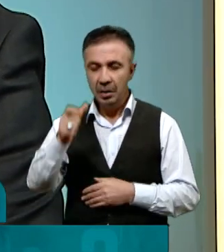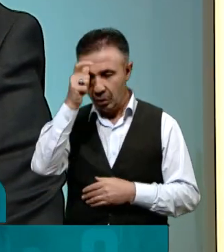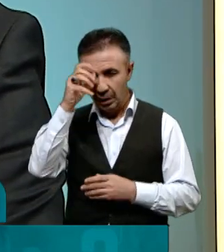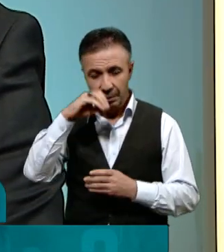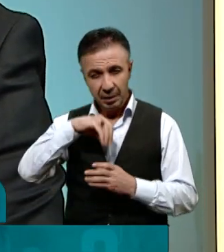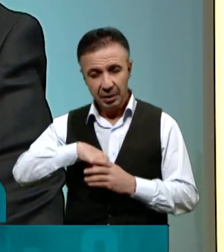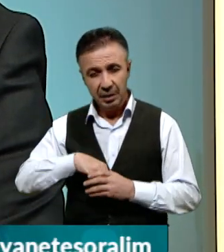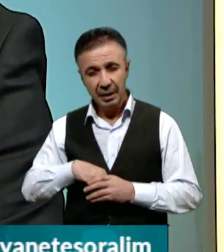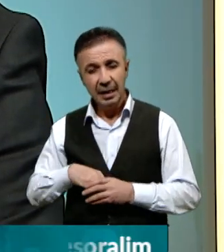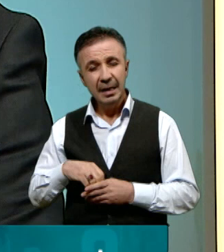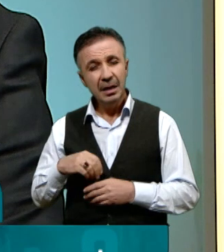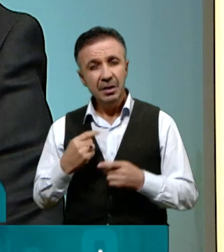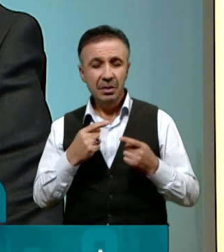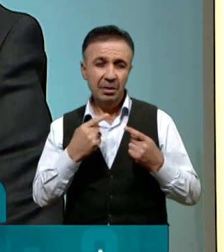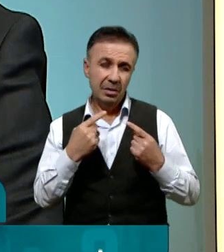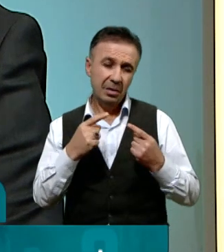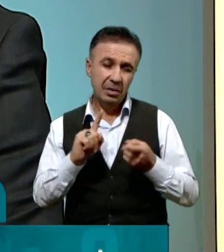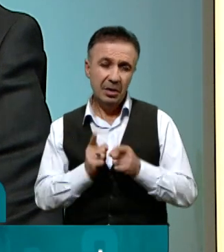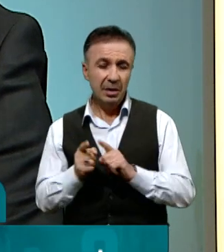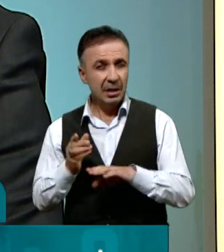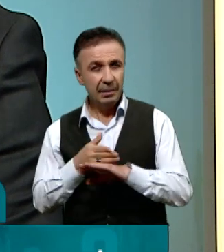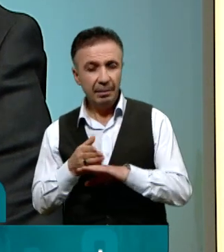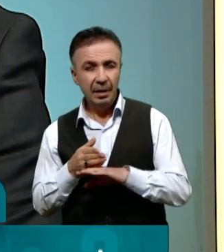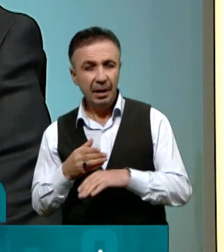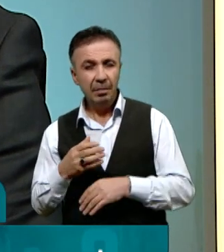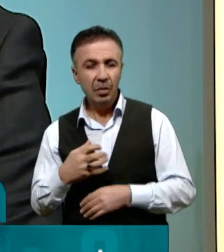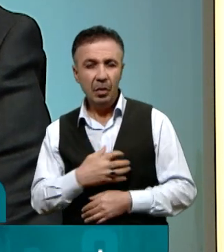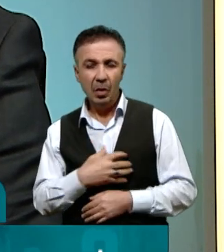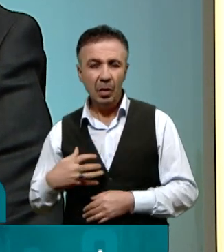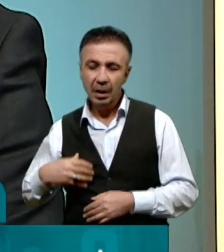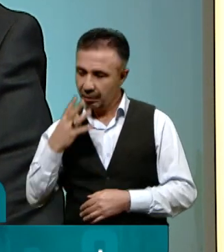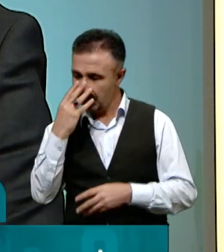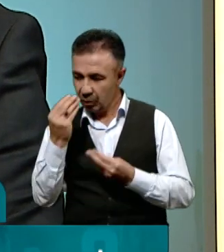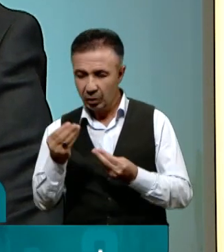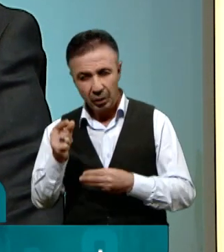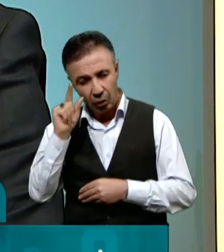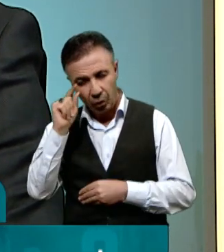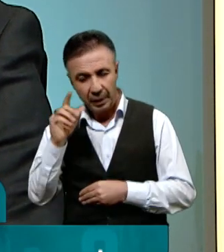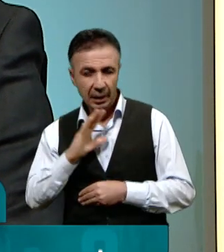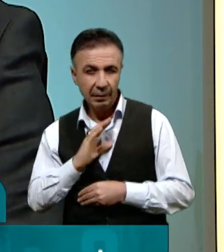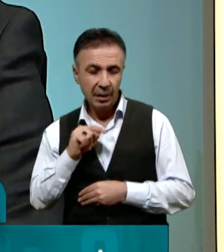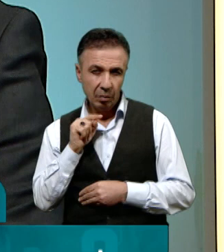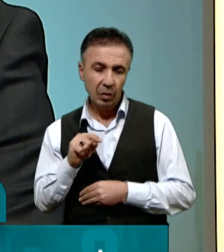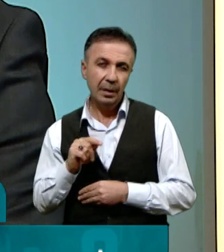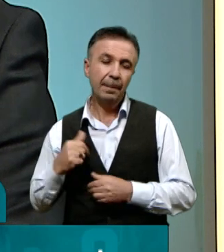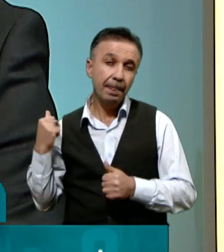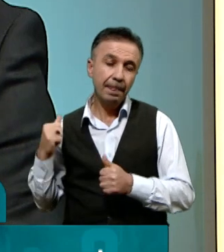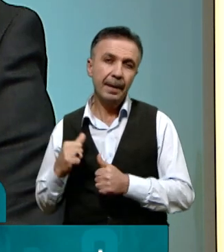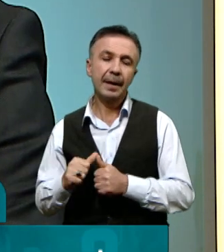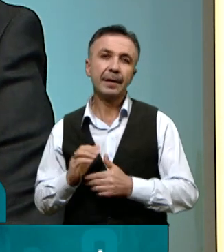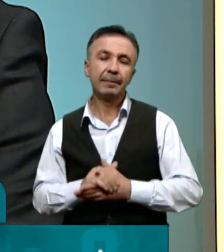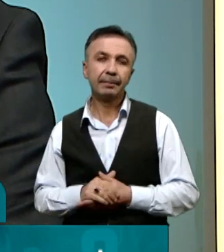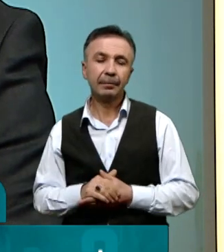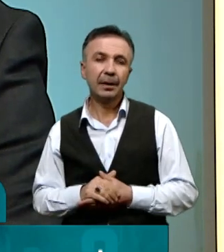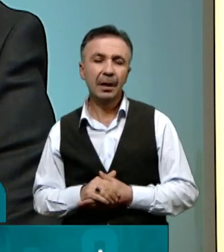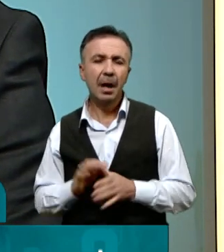nedenlerle bu bağış konusunda aslında ne var? Biraz tereddütler var, tedirginlikler var. Bunu da yine de diyorum zaten